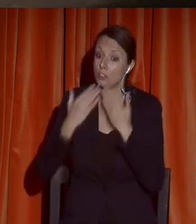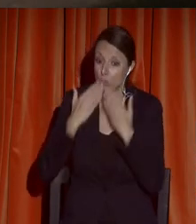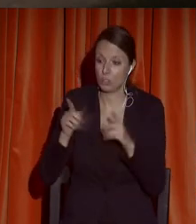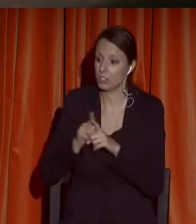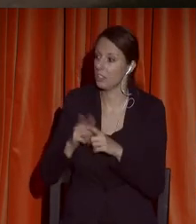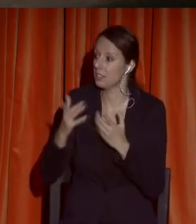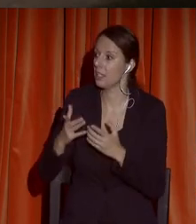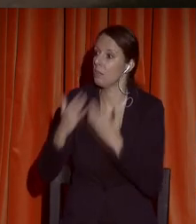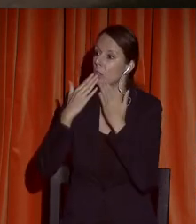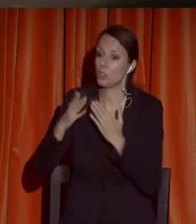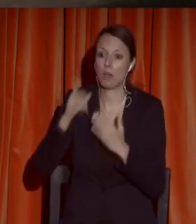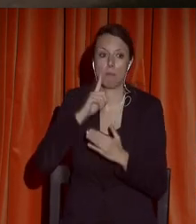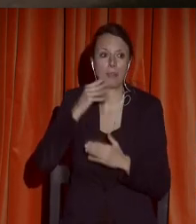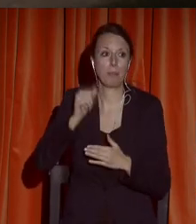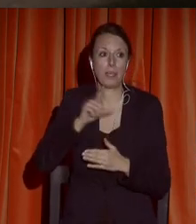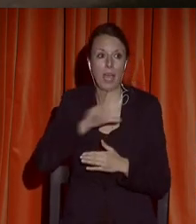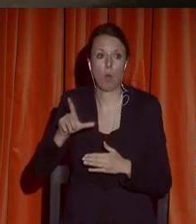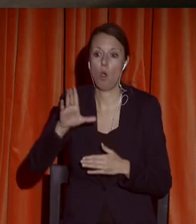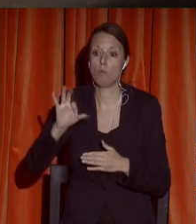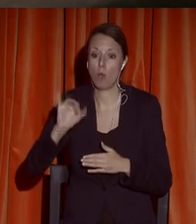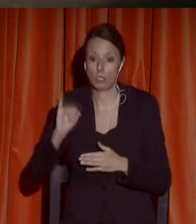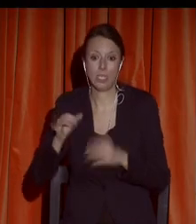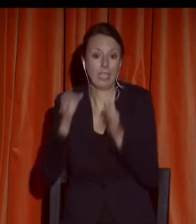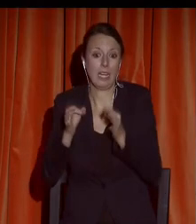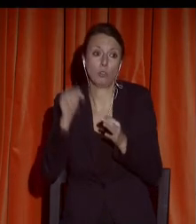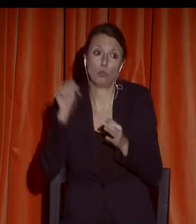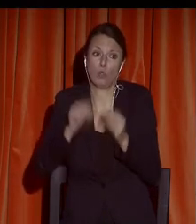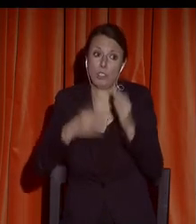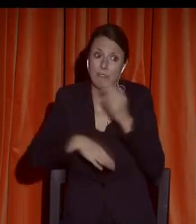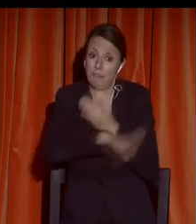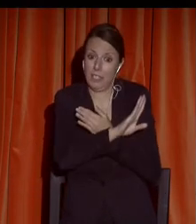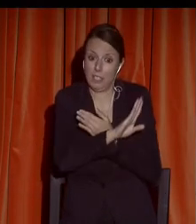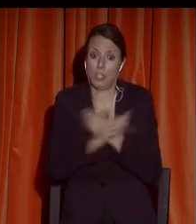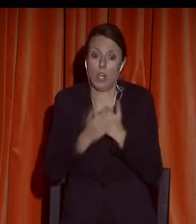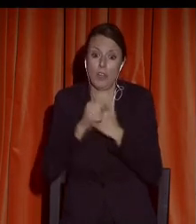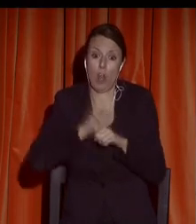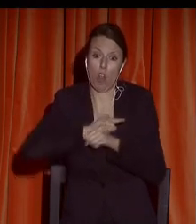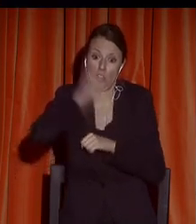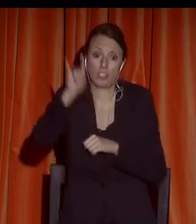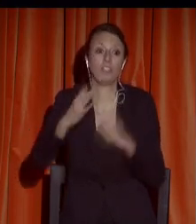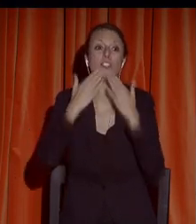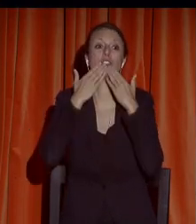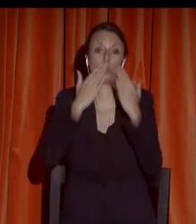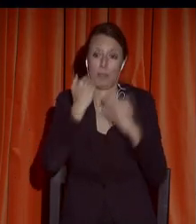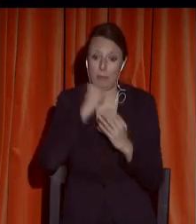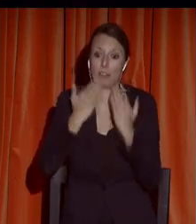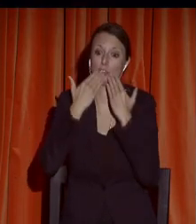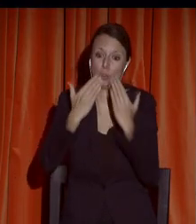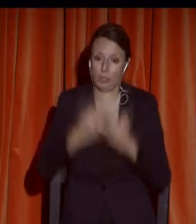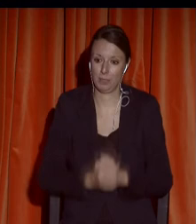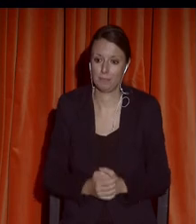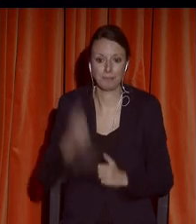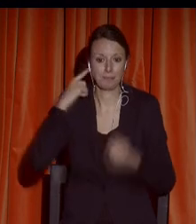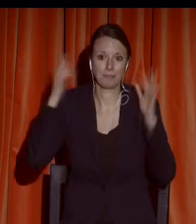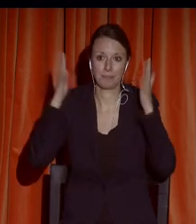właśnie od nas musiał niestety udać się na lotnisko. Bardzo dziękujemy.